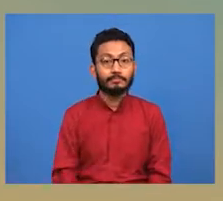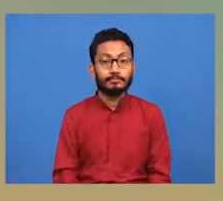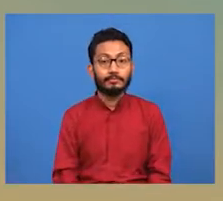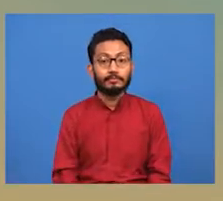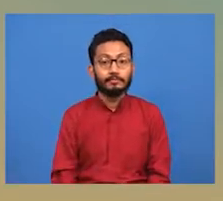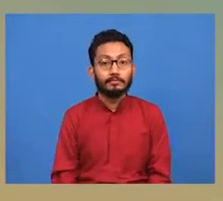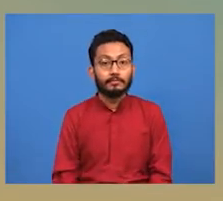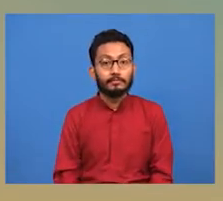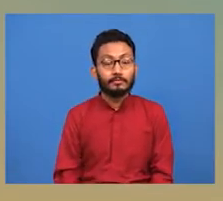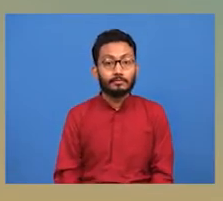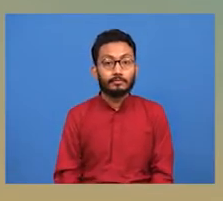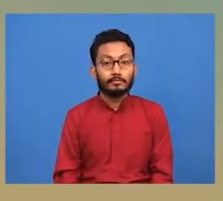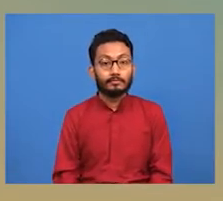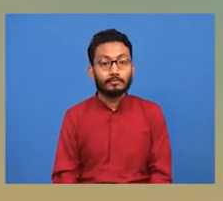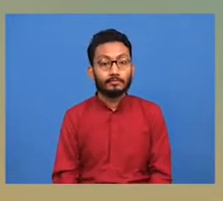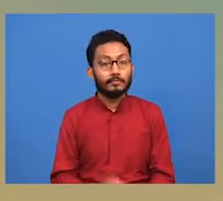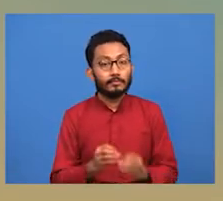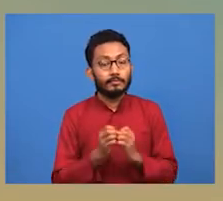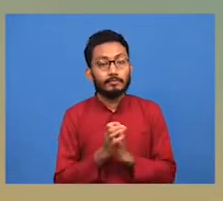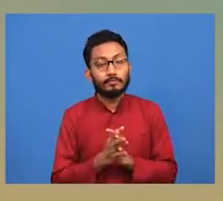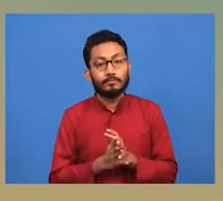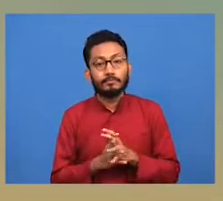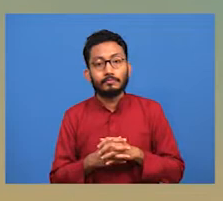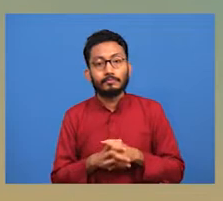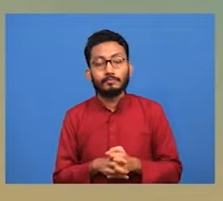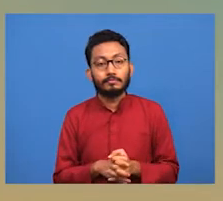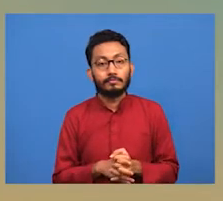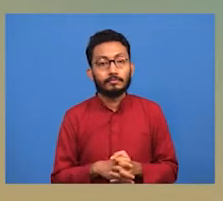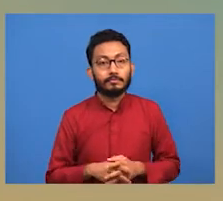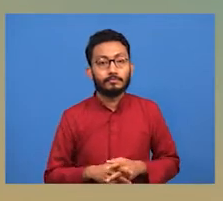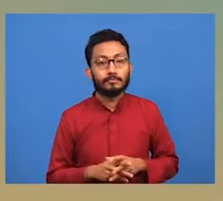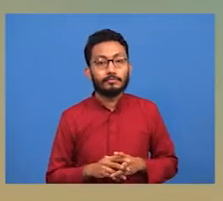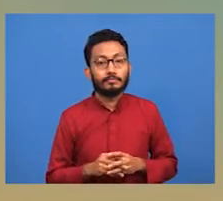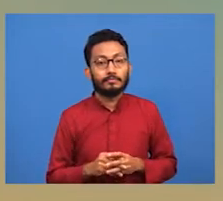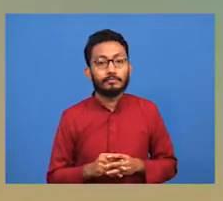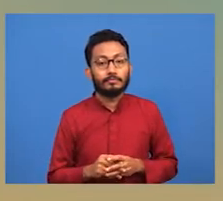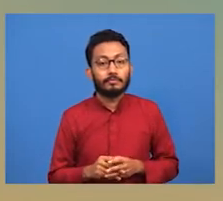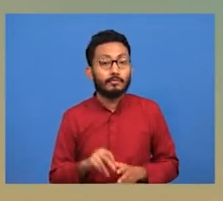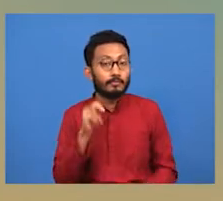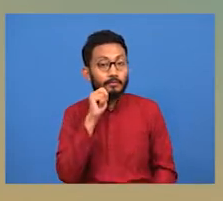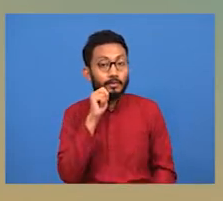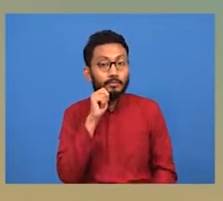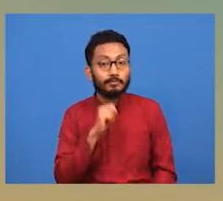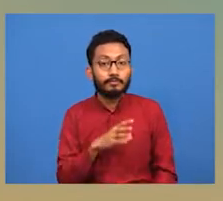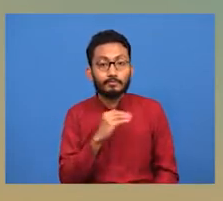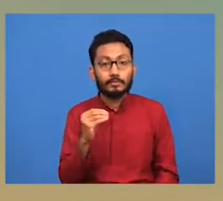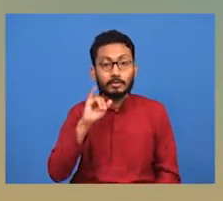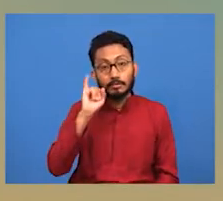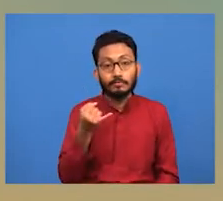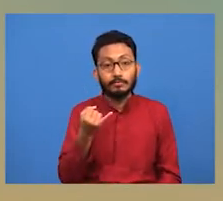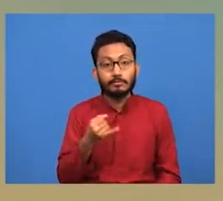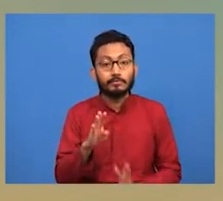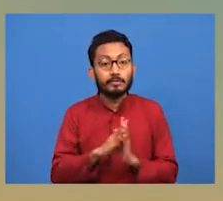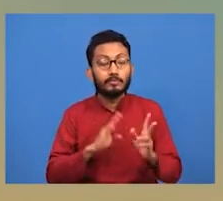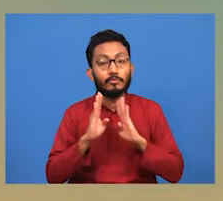tanpa pelengkap berbual. Ayatnya, Nabila dan Jimmy